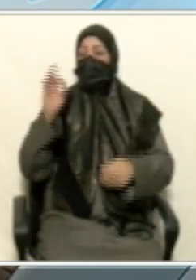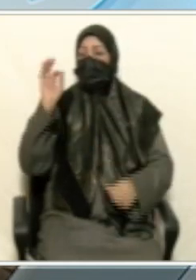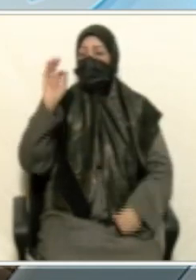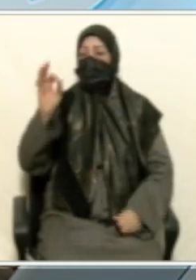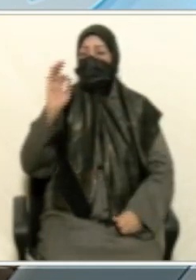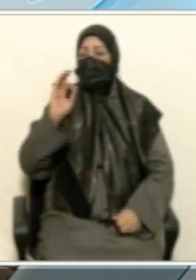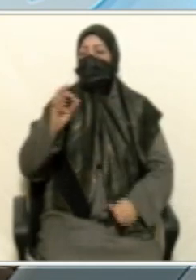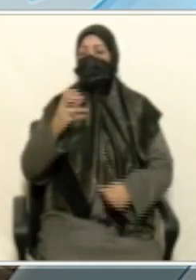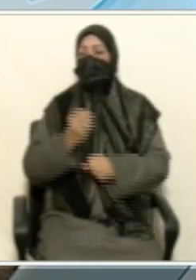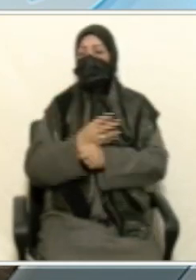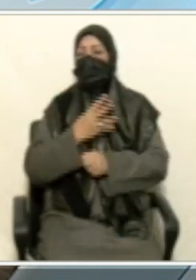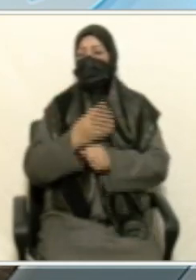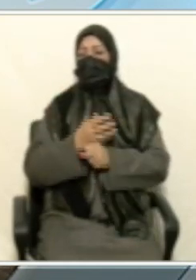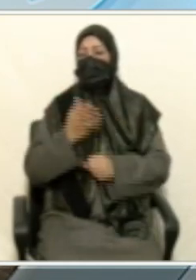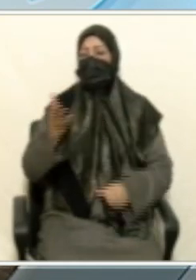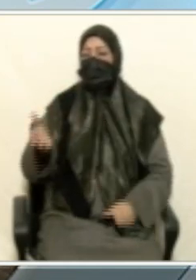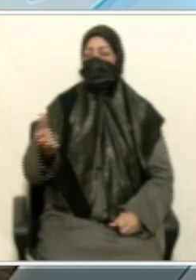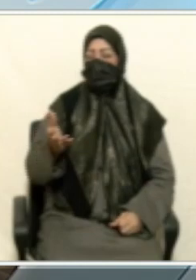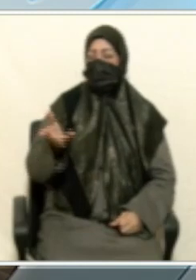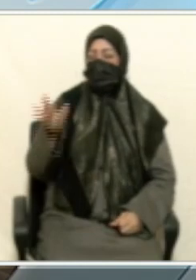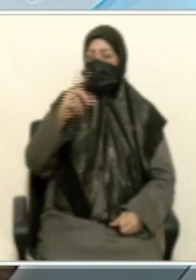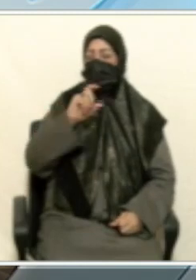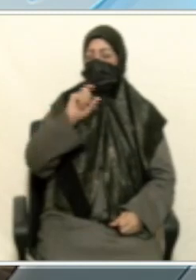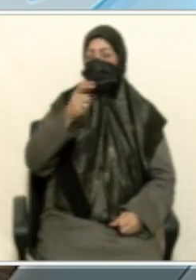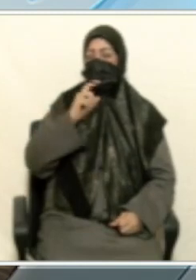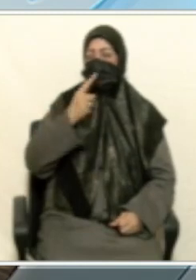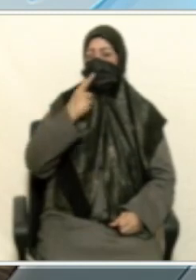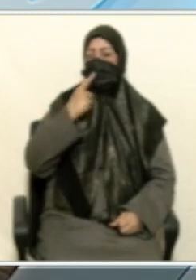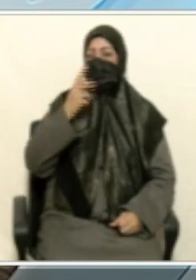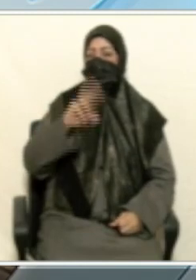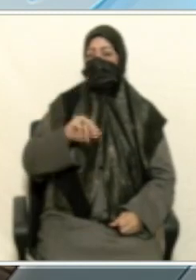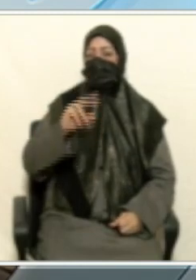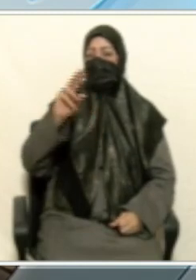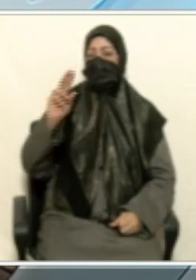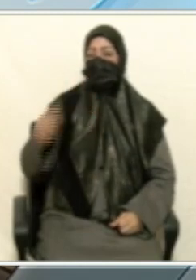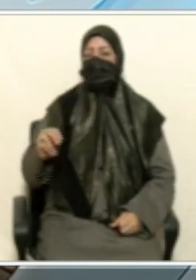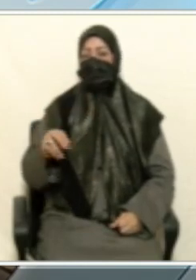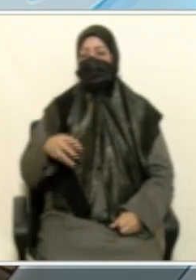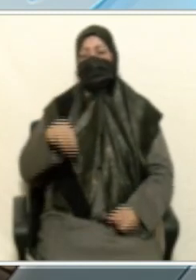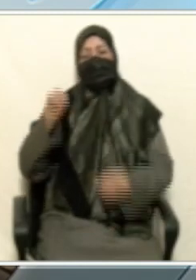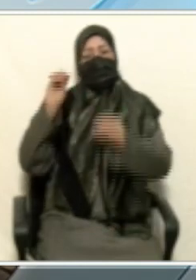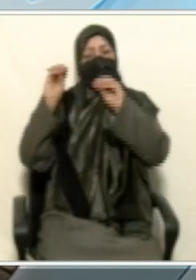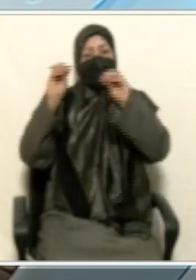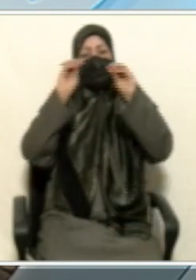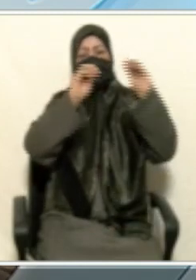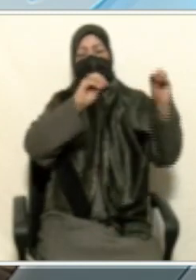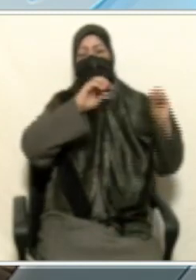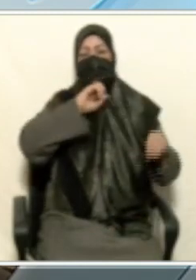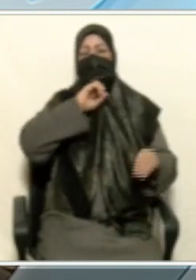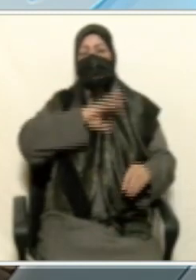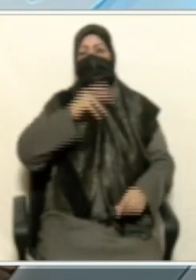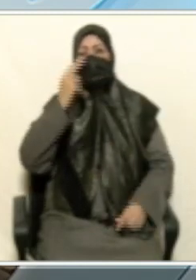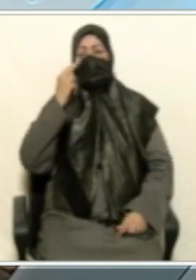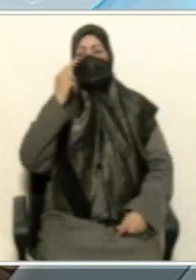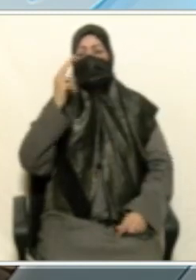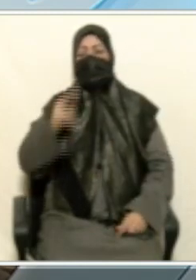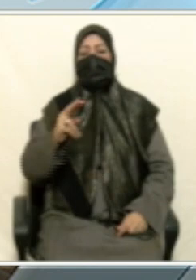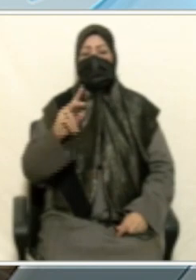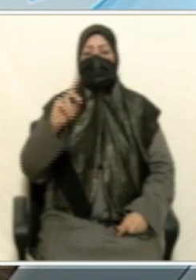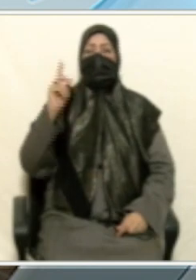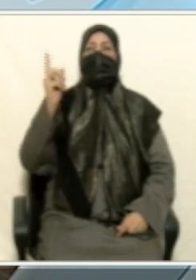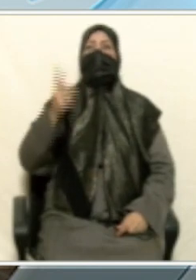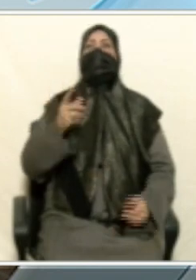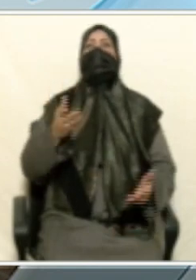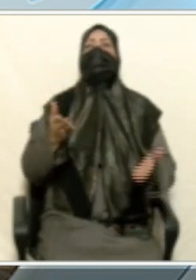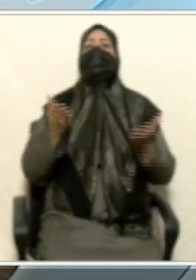في عامكم هذا. ألا هل بلغت؟ اللهم فاشهد. وأخذ يشير بإصبعه إلى السماء وينكتها إلى أصحابه، وكانوا